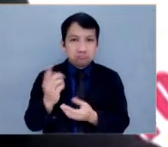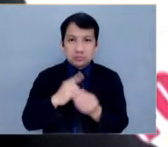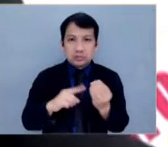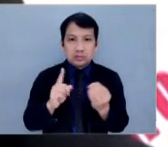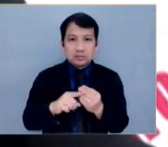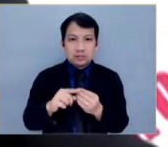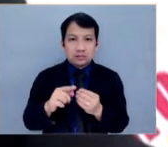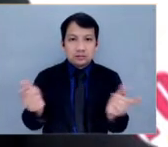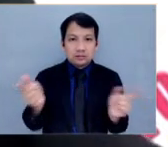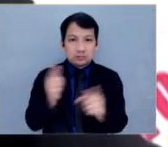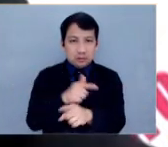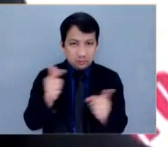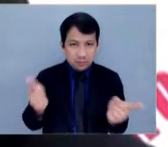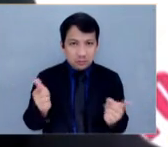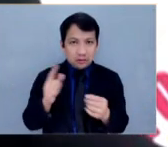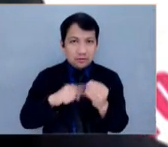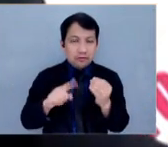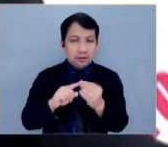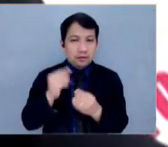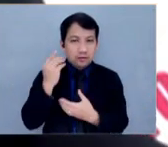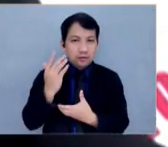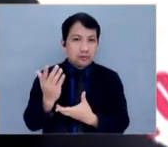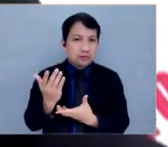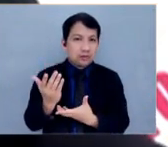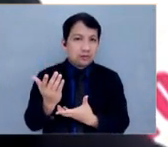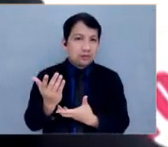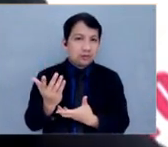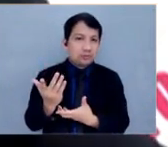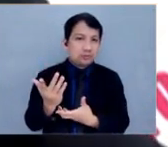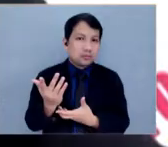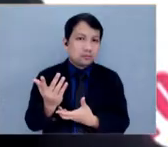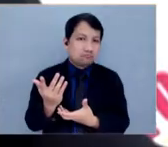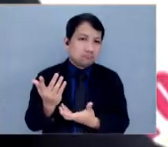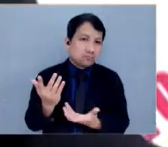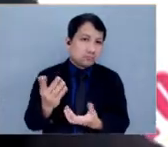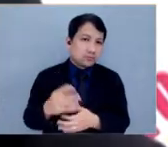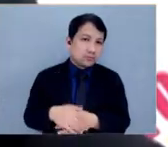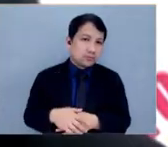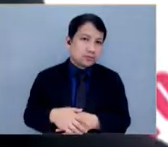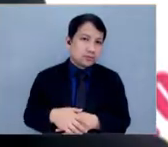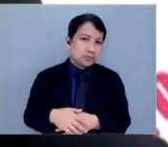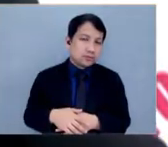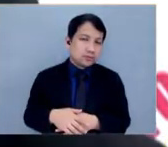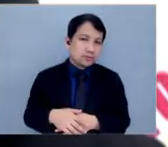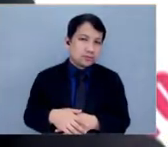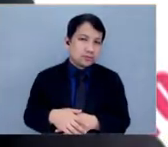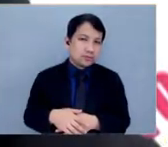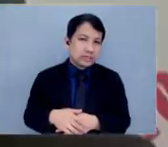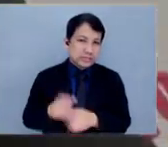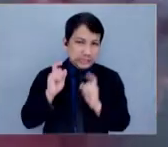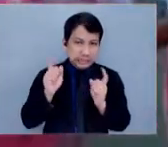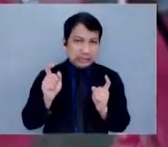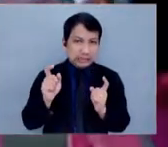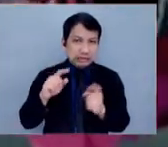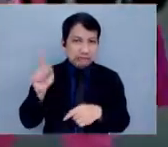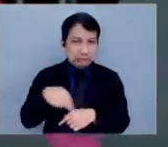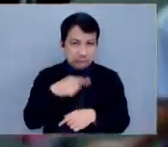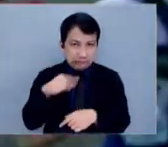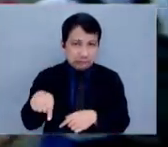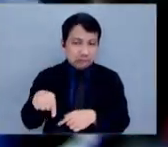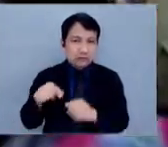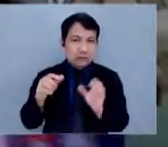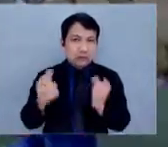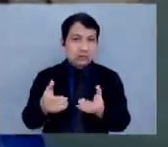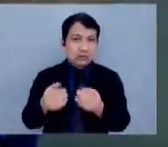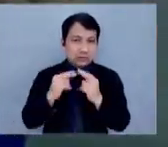pabalik-balik, no, na nagkakaroon ano ng sudden, no, cancellation.